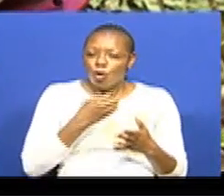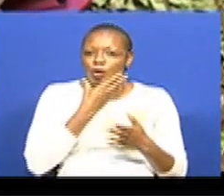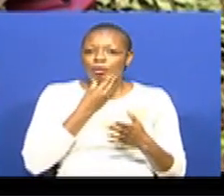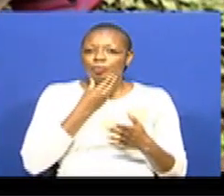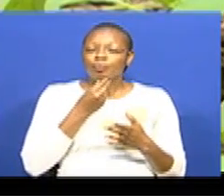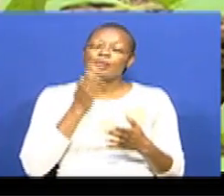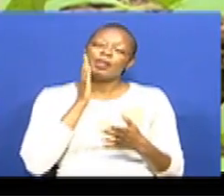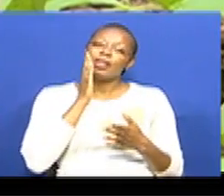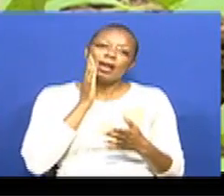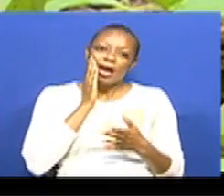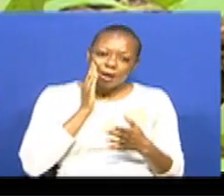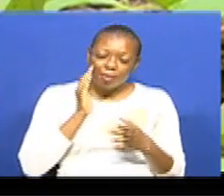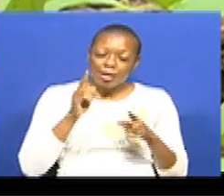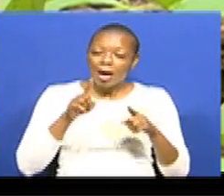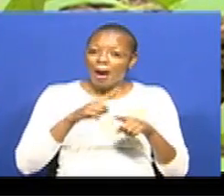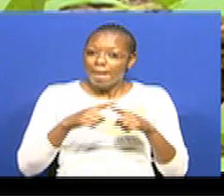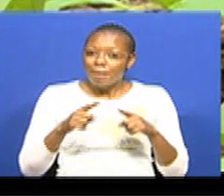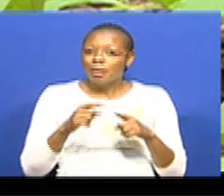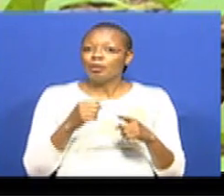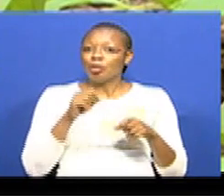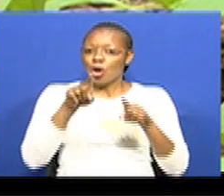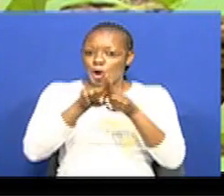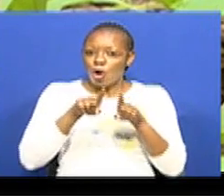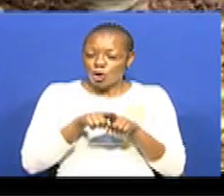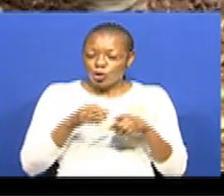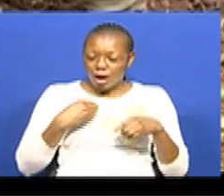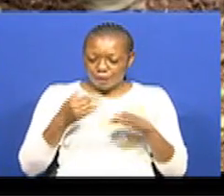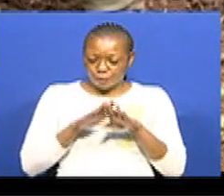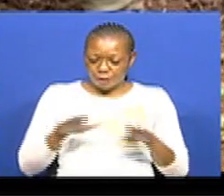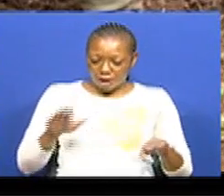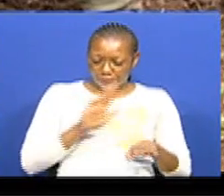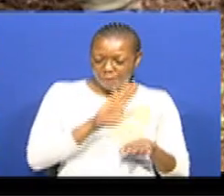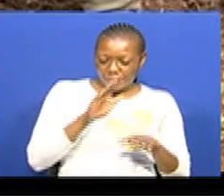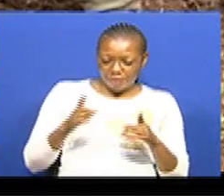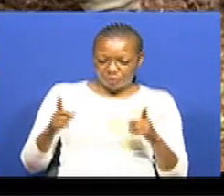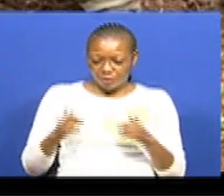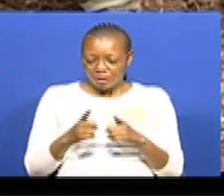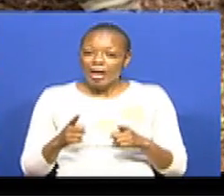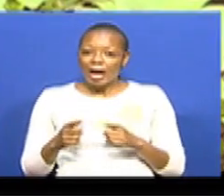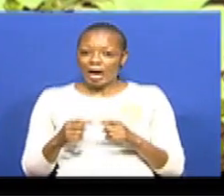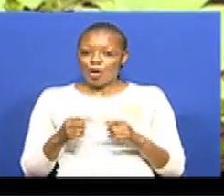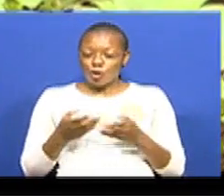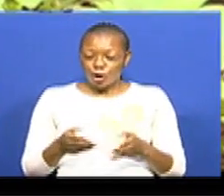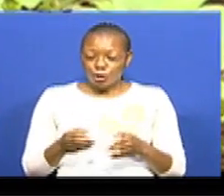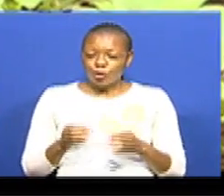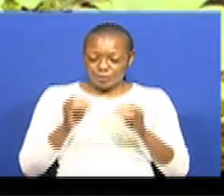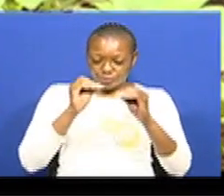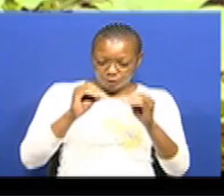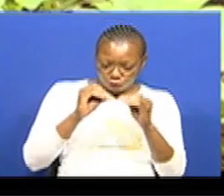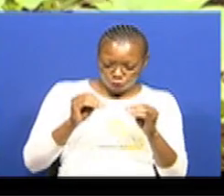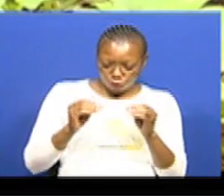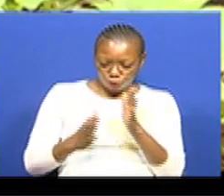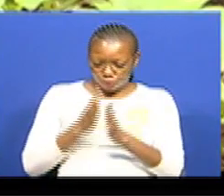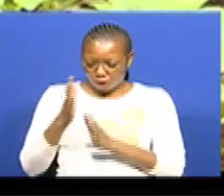kilimo, kwani anafahamu fika chakula ni muhimu kwa watu wote. Ndio maana leo hii alikuwa anafunzwa jinsi ya